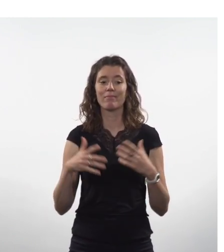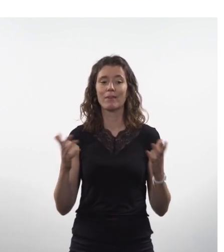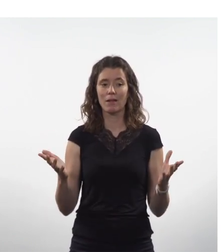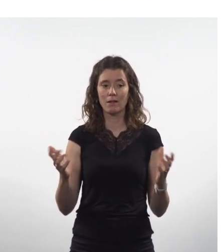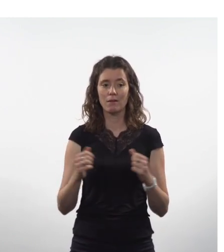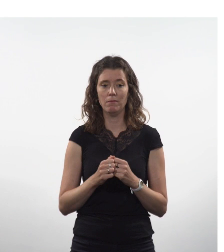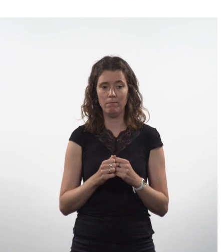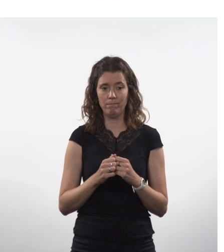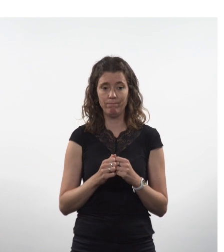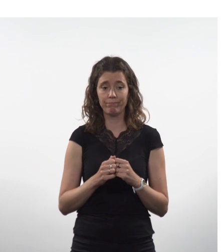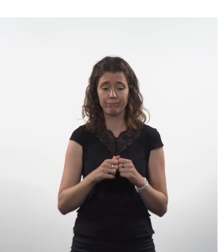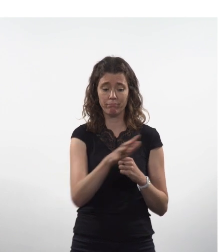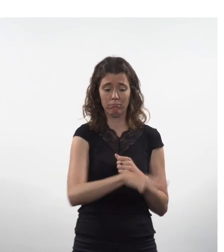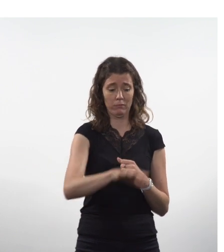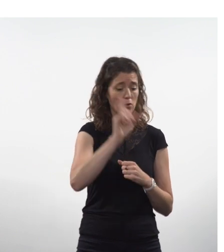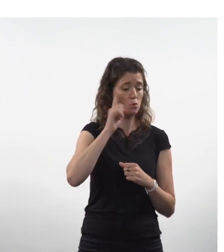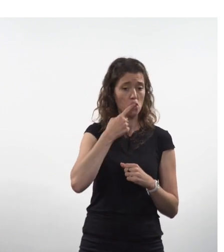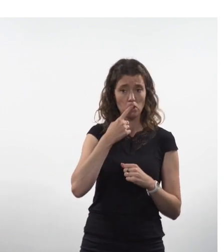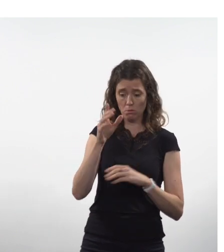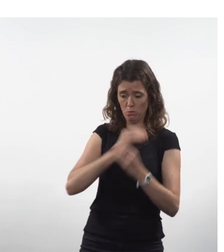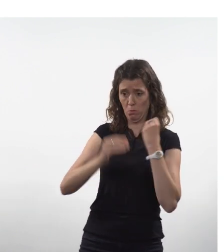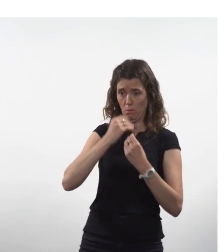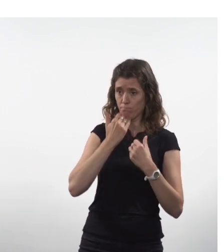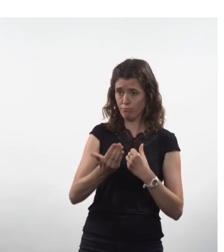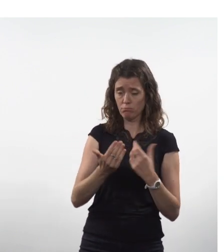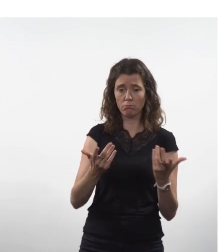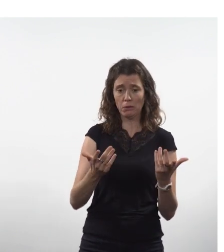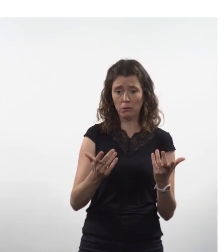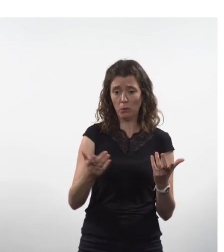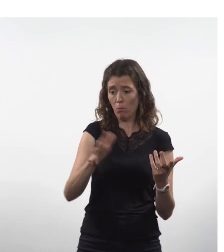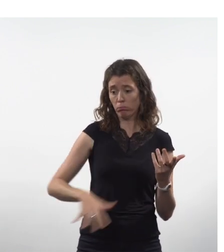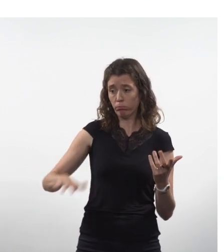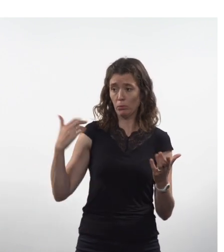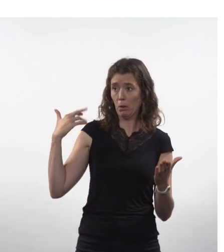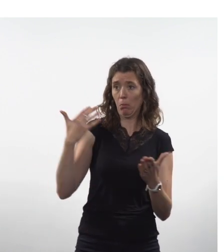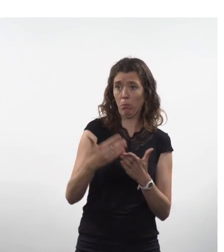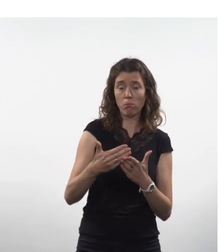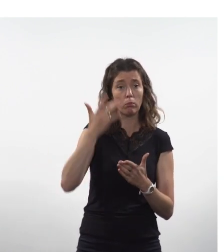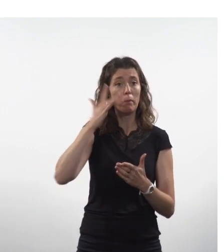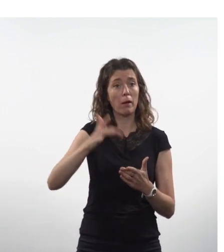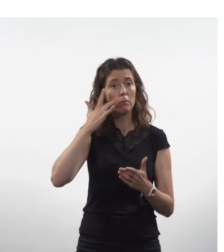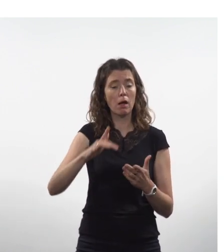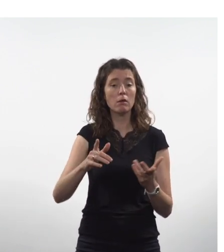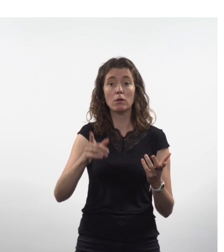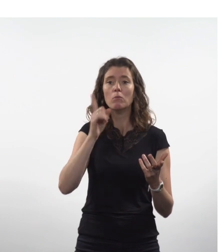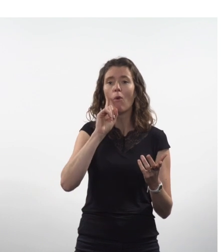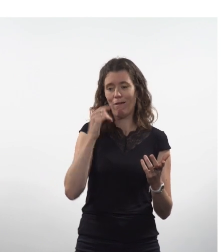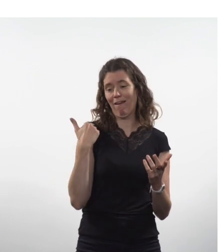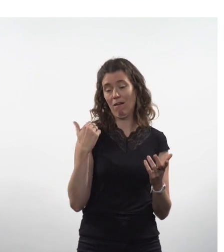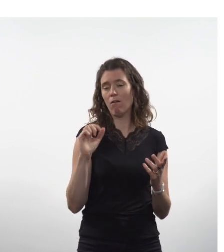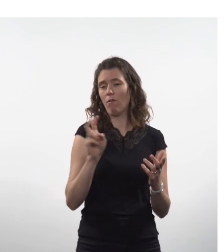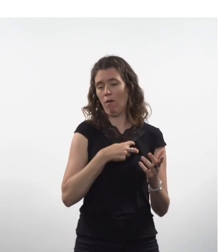l'exclusion de soins des sourds, c'est un problème de santé publique qui était méconnu jusqu'à très récemment, puisque, diapo suivante,